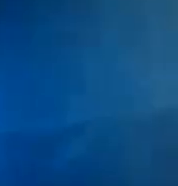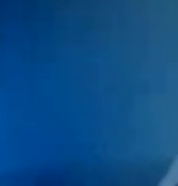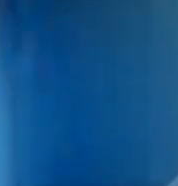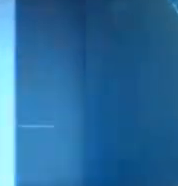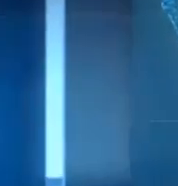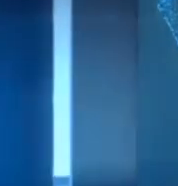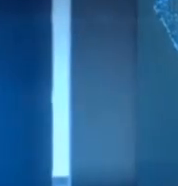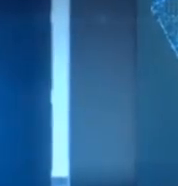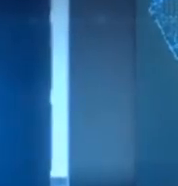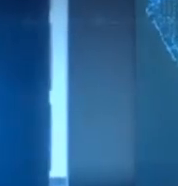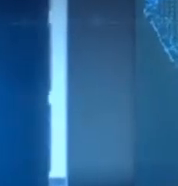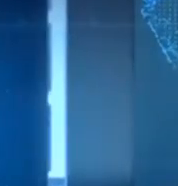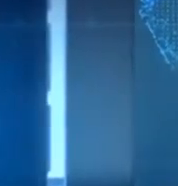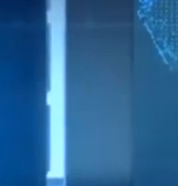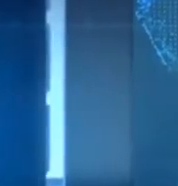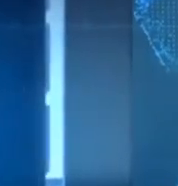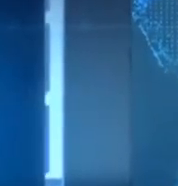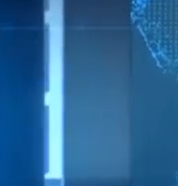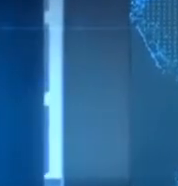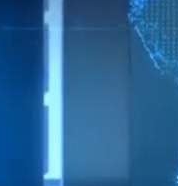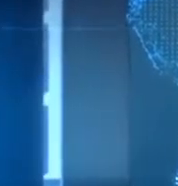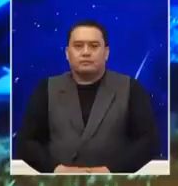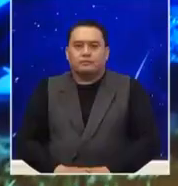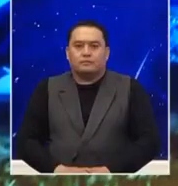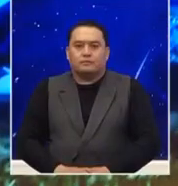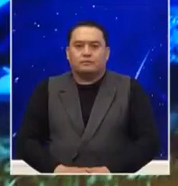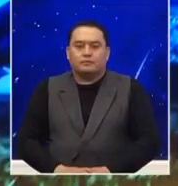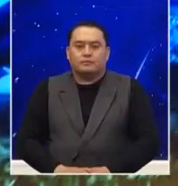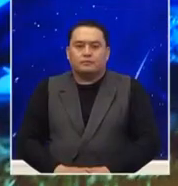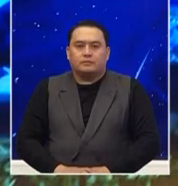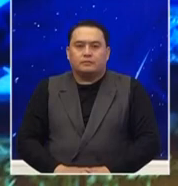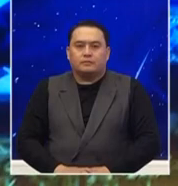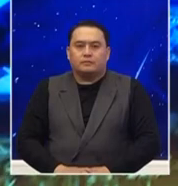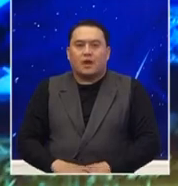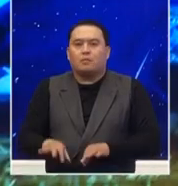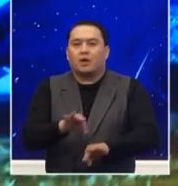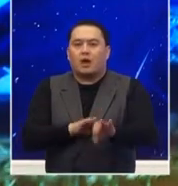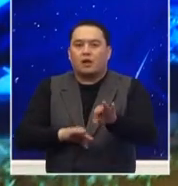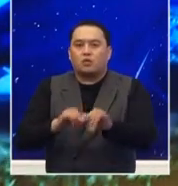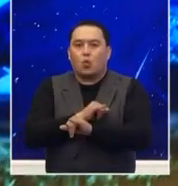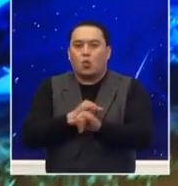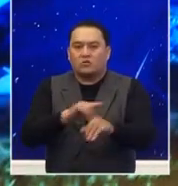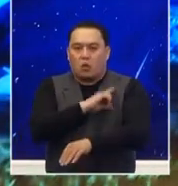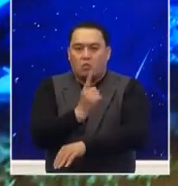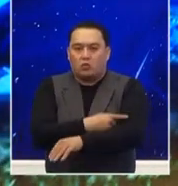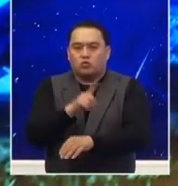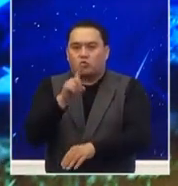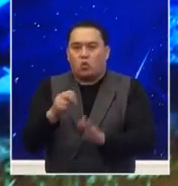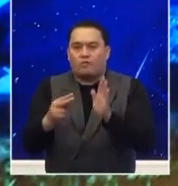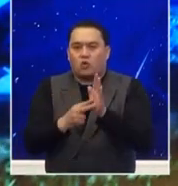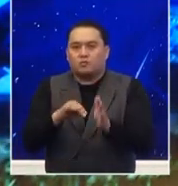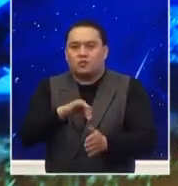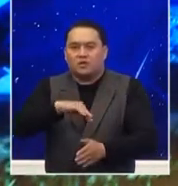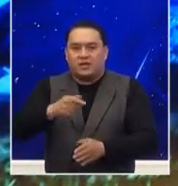телеканал ЖТСУ. Проект по увеличению мощности на 108 миллионов